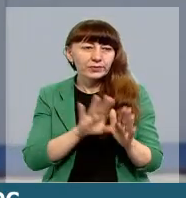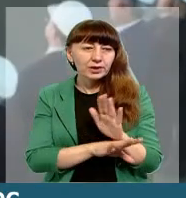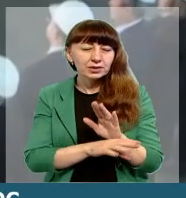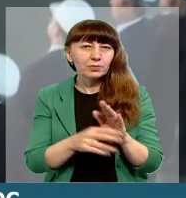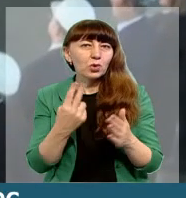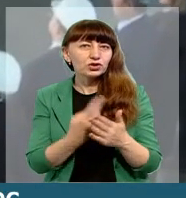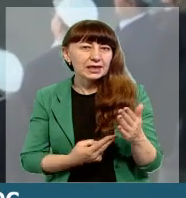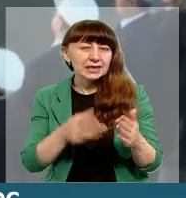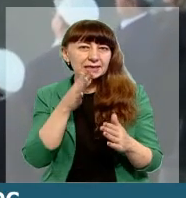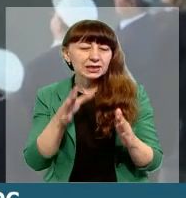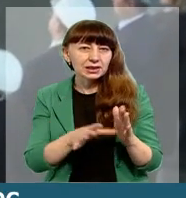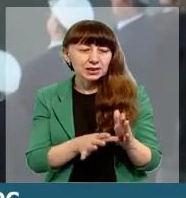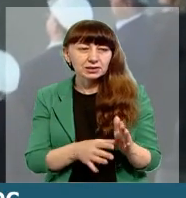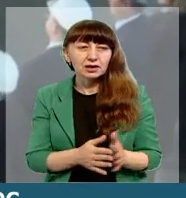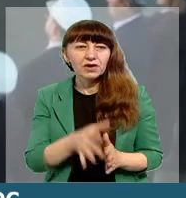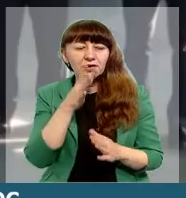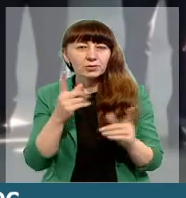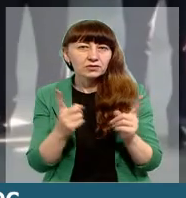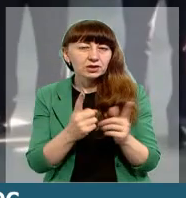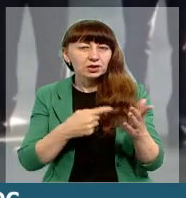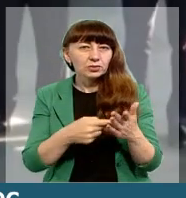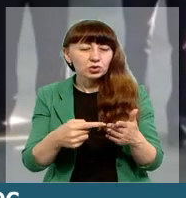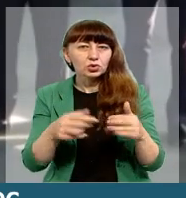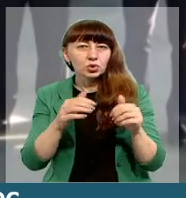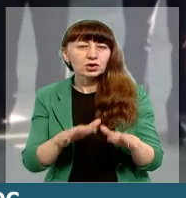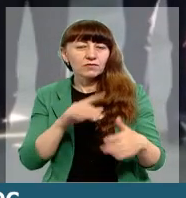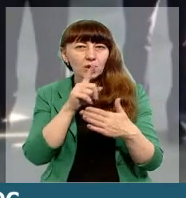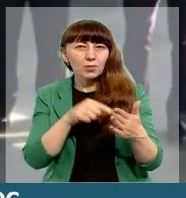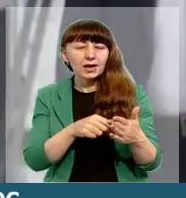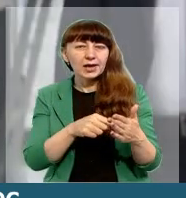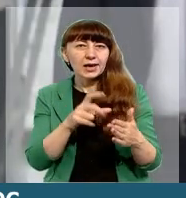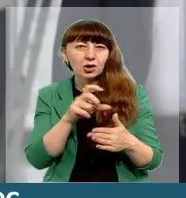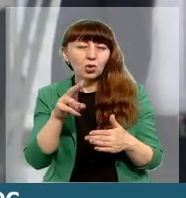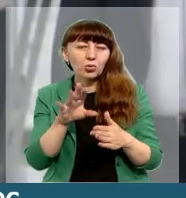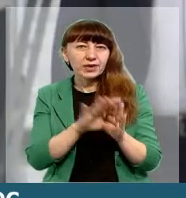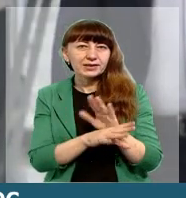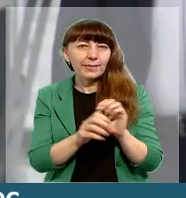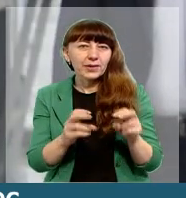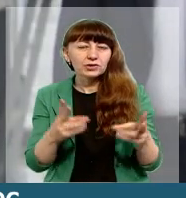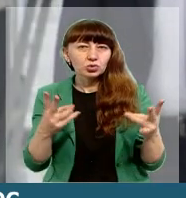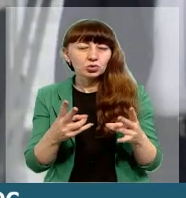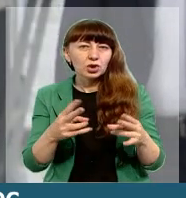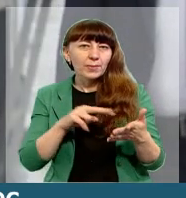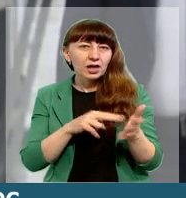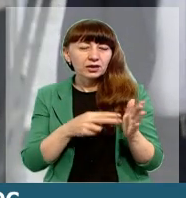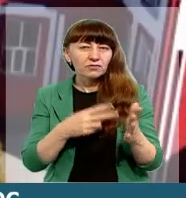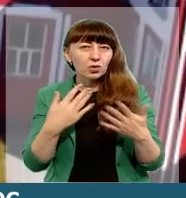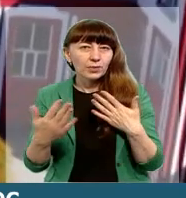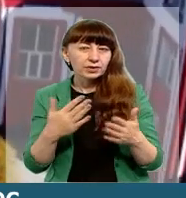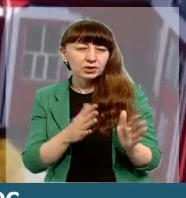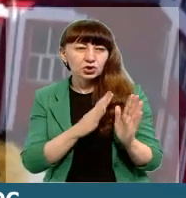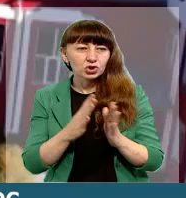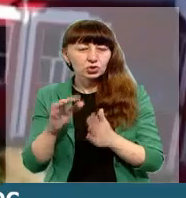энергетики с другой. Кроме того, в ходе встреч было отмечено, что решение вопроса экологической безопасности требует комплексного подхода и